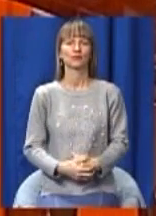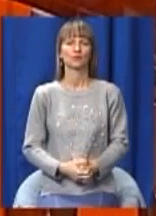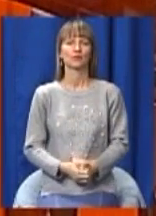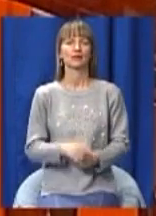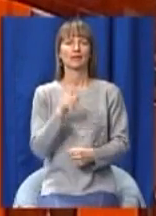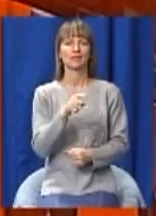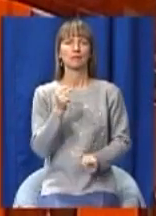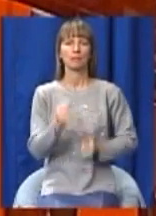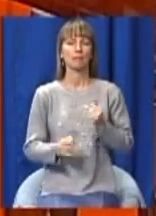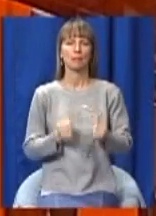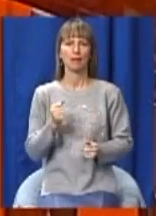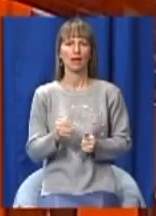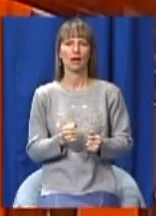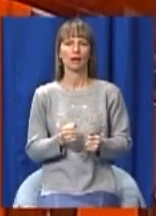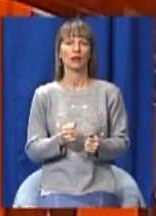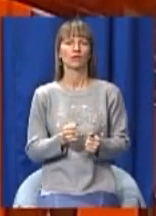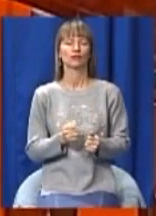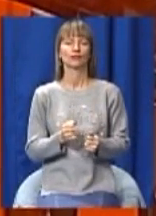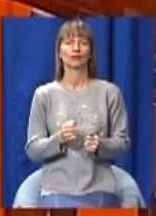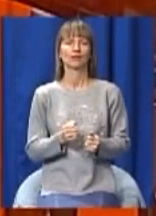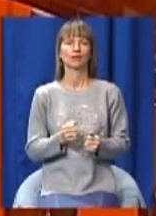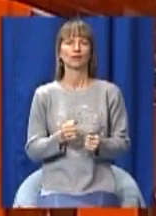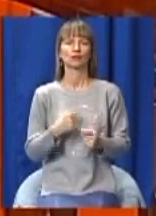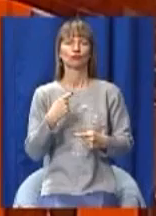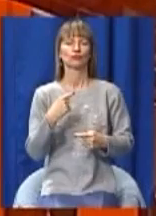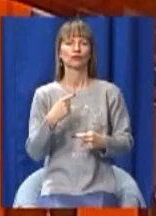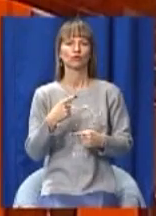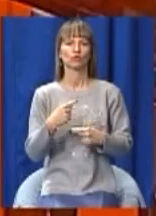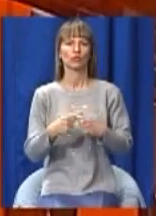бегаю и прыгаю через барьеры